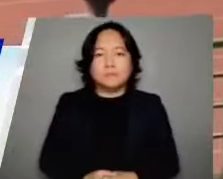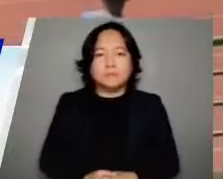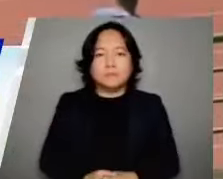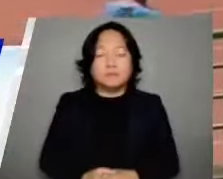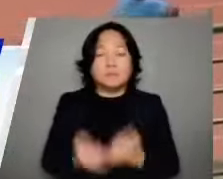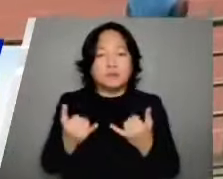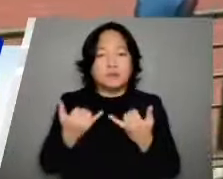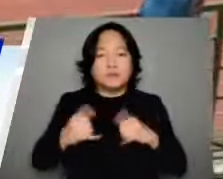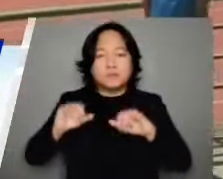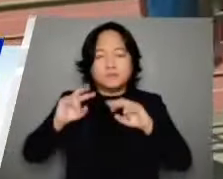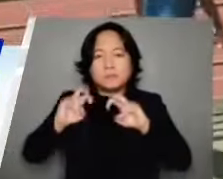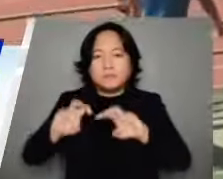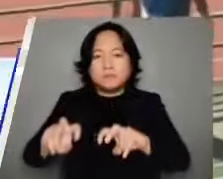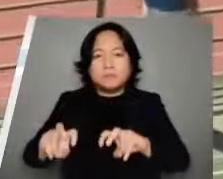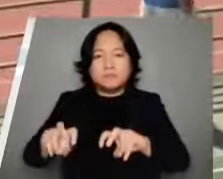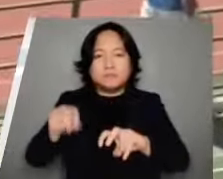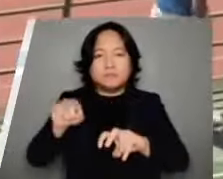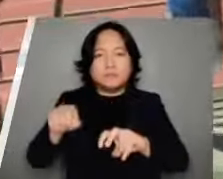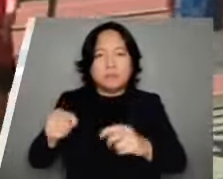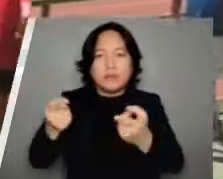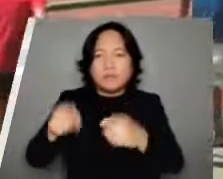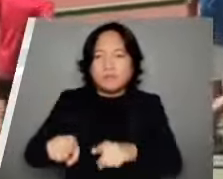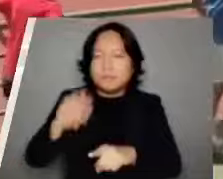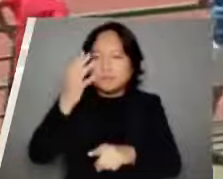DepEd Region 5 sa incident.